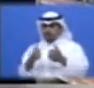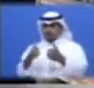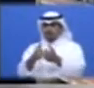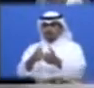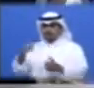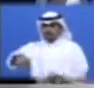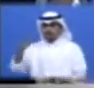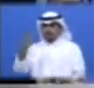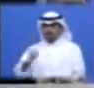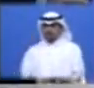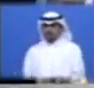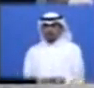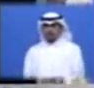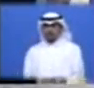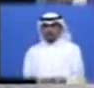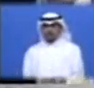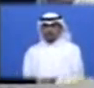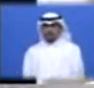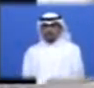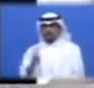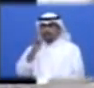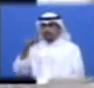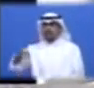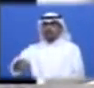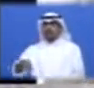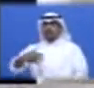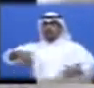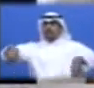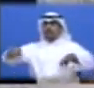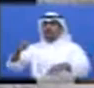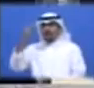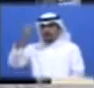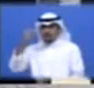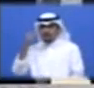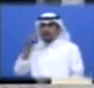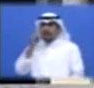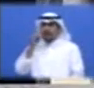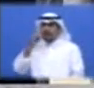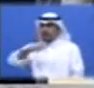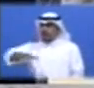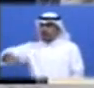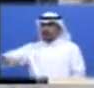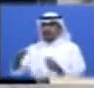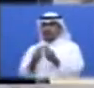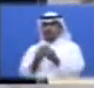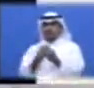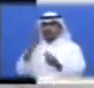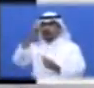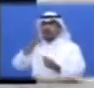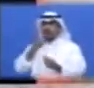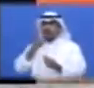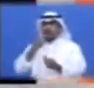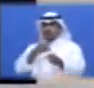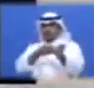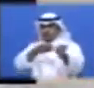الشهر الحالي. النساء والرجال والأطفال اصطفوا للحصول على حصصهم التي عاونهم متطوعو الهلال الأحمر